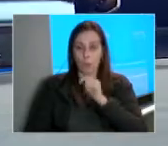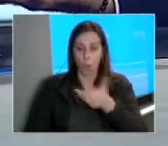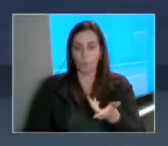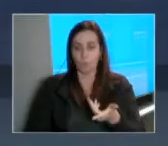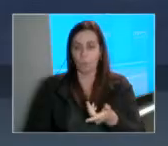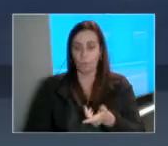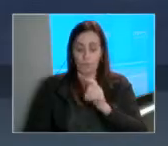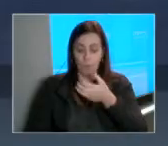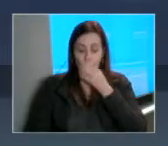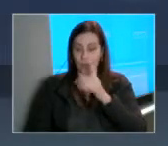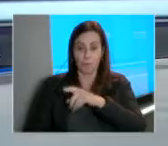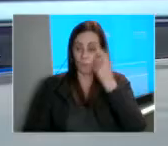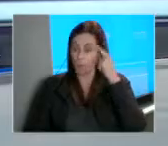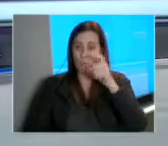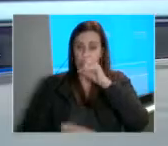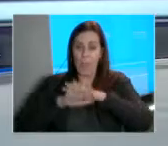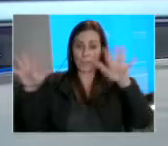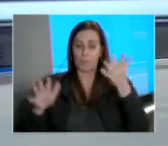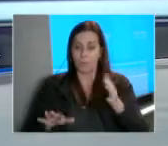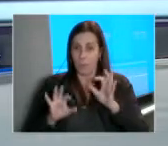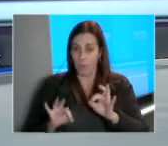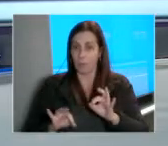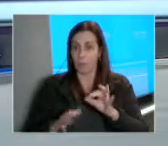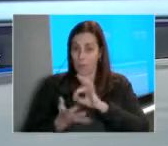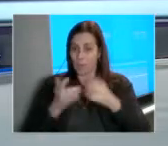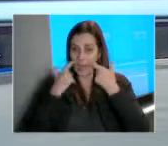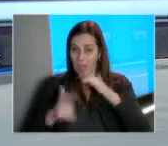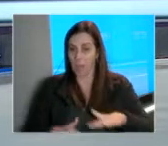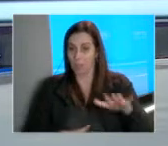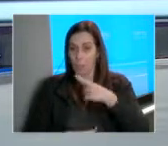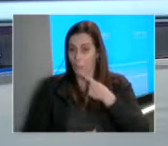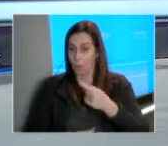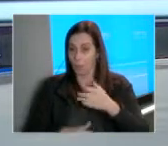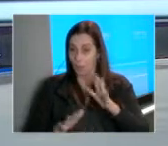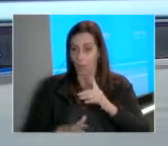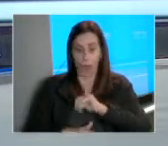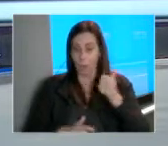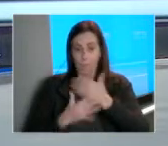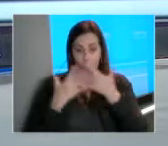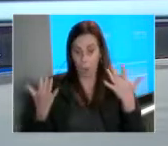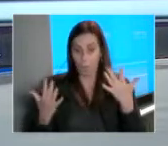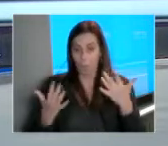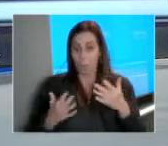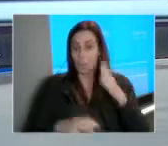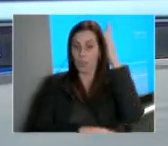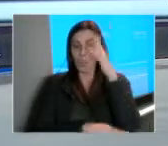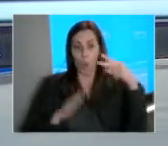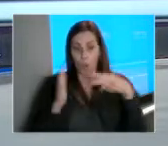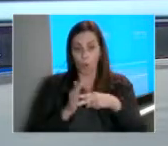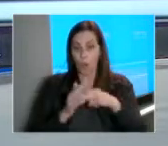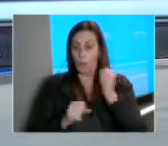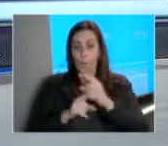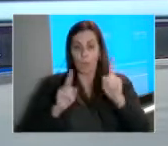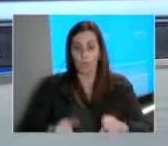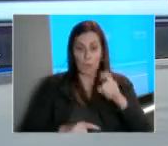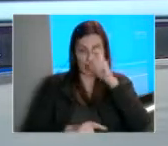מהם. הם יודעים שזה מזהם. זהו, אז מה המשמעות של... האמת היא, המשרד להגנת הסביבה אומר בצורה הכי מפורשת, שתחנות כוח מונעות